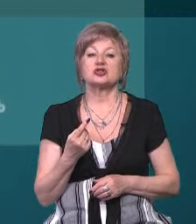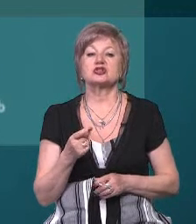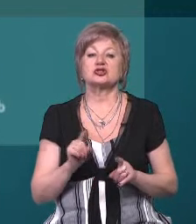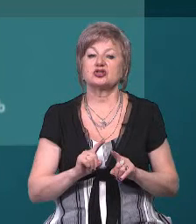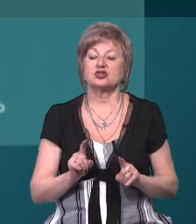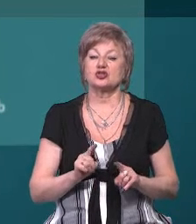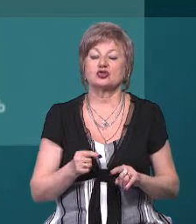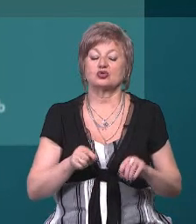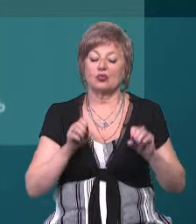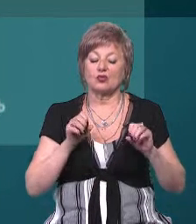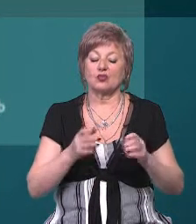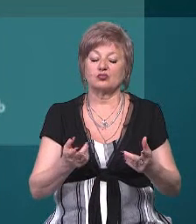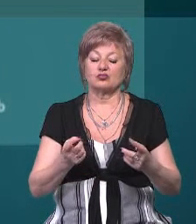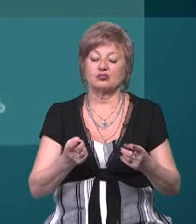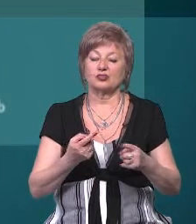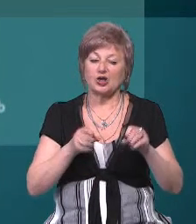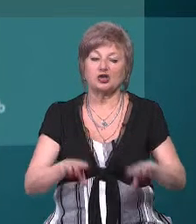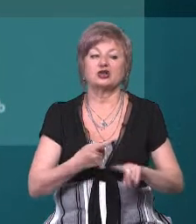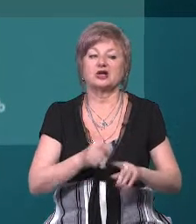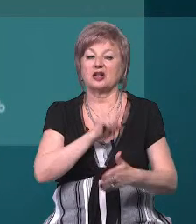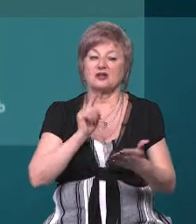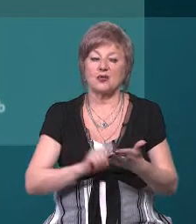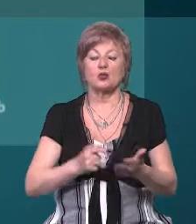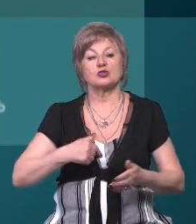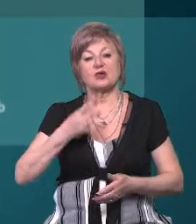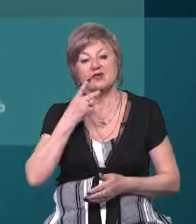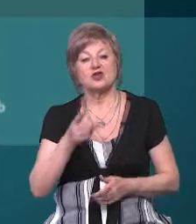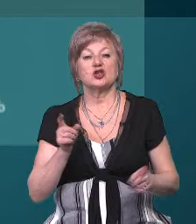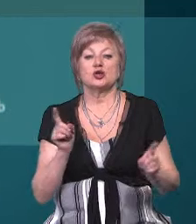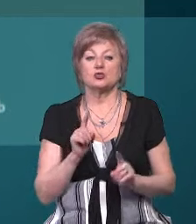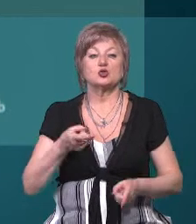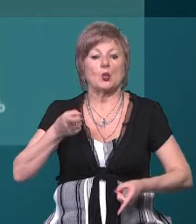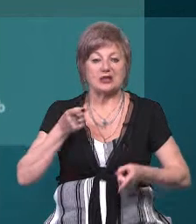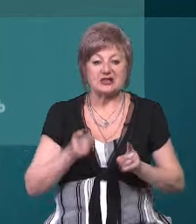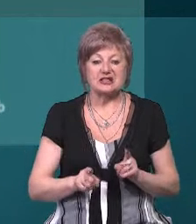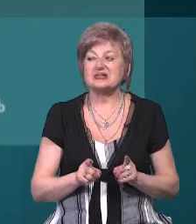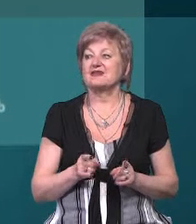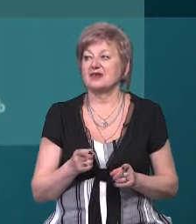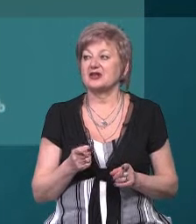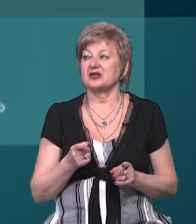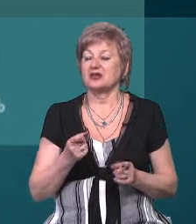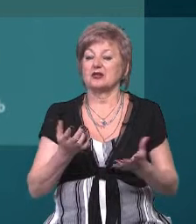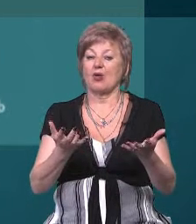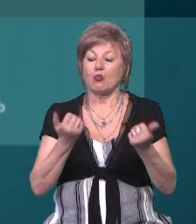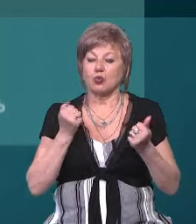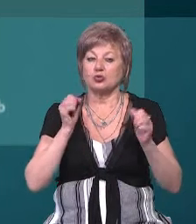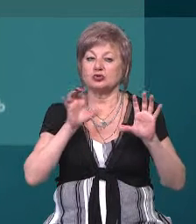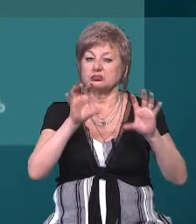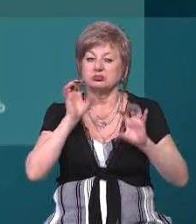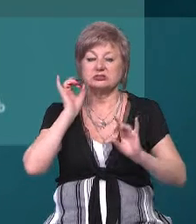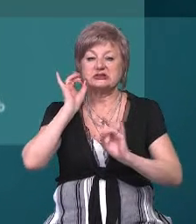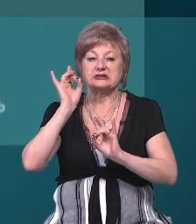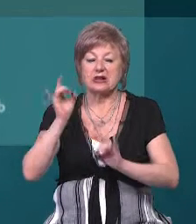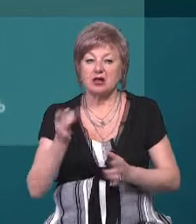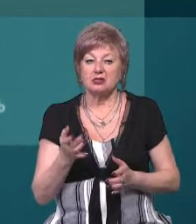це питання. І якщо ми бачимо, що дійсно розповсюджується якийсь сигнал, щоб ми могли оперативно